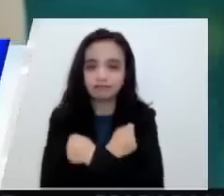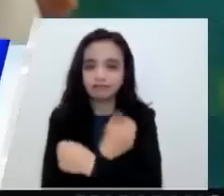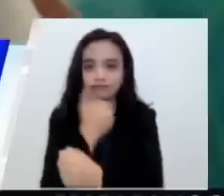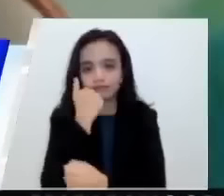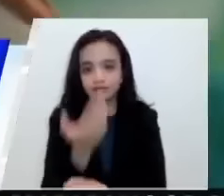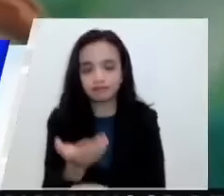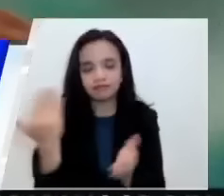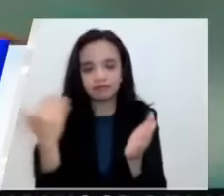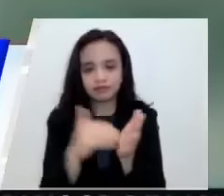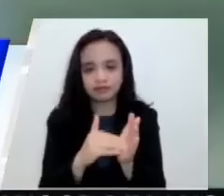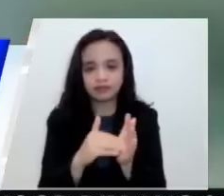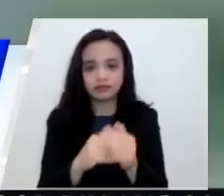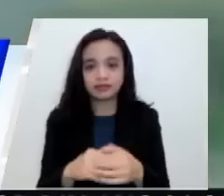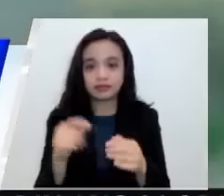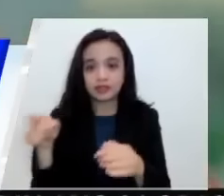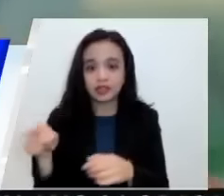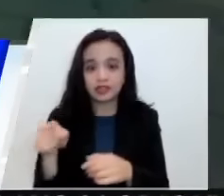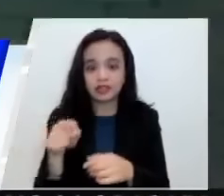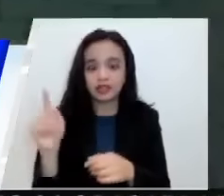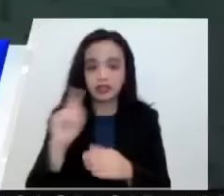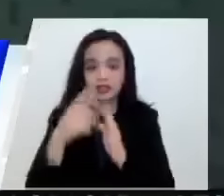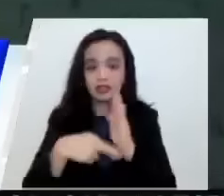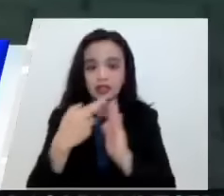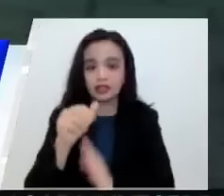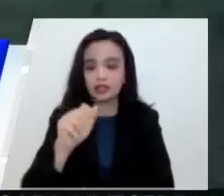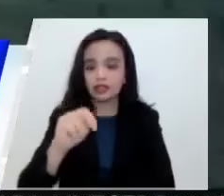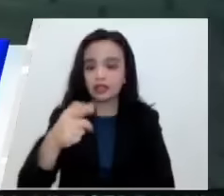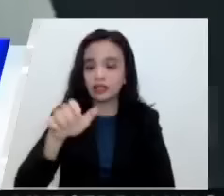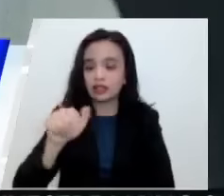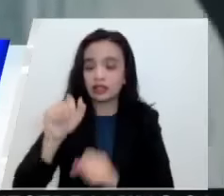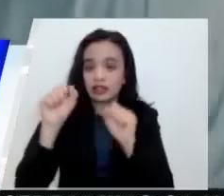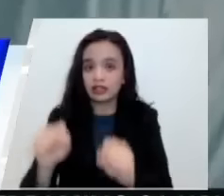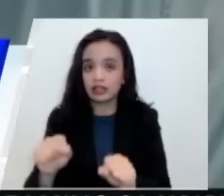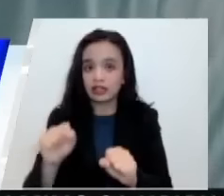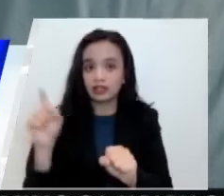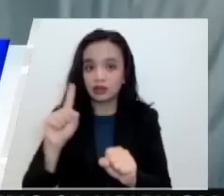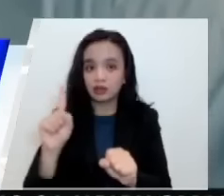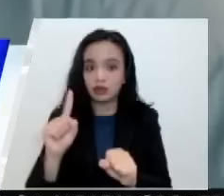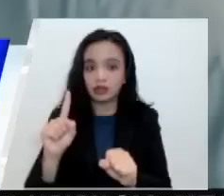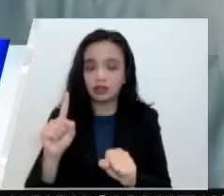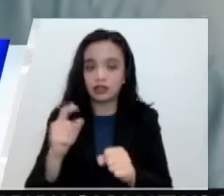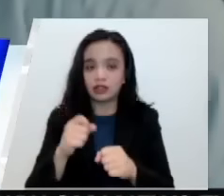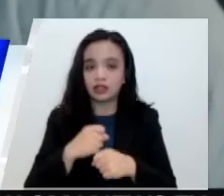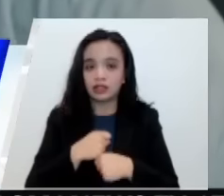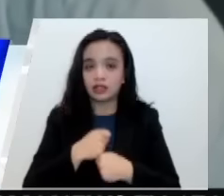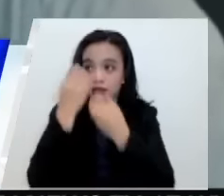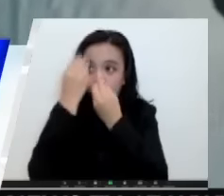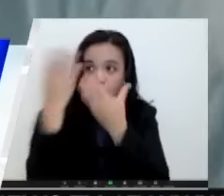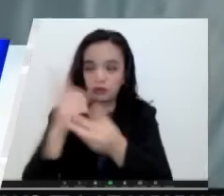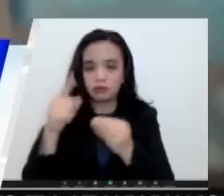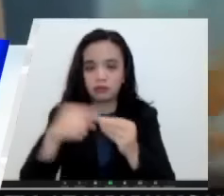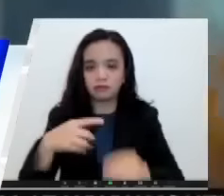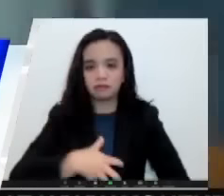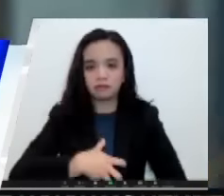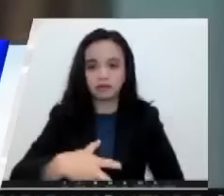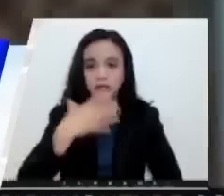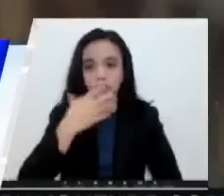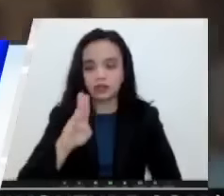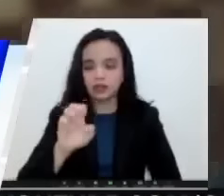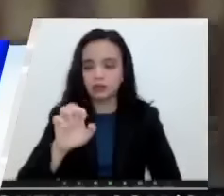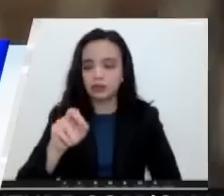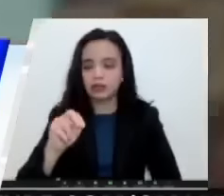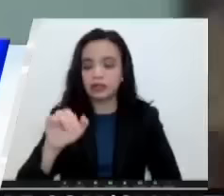masasabi na kaya ng kanyang karakter na si Angela ang tungkol sa kanyang pagdadalang tao kay Bernard, played by si Yan Lim. May